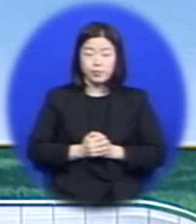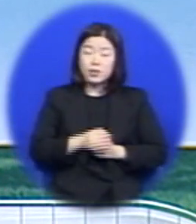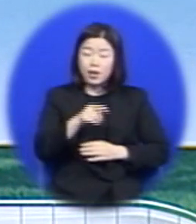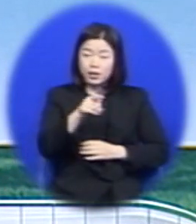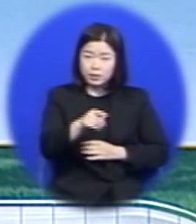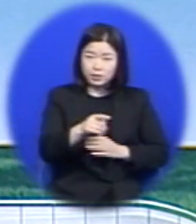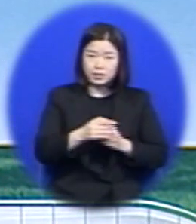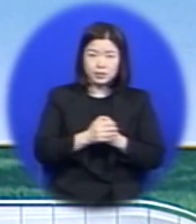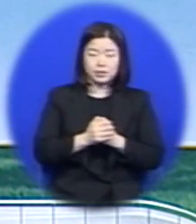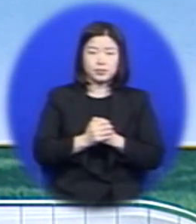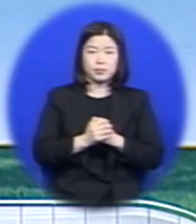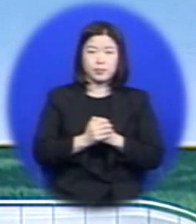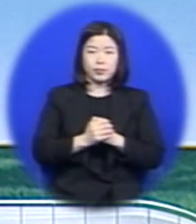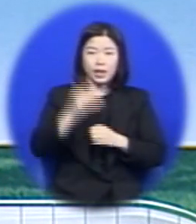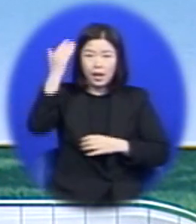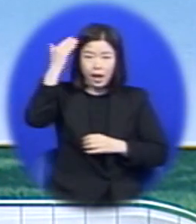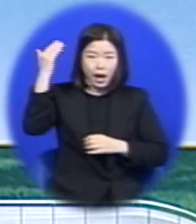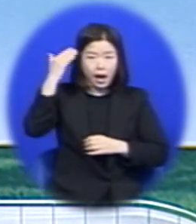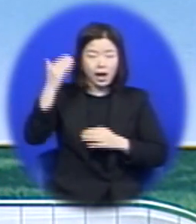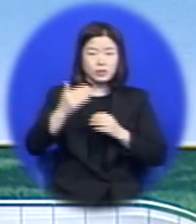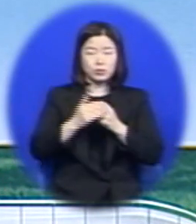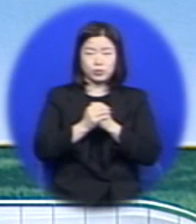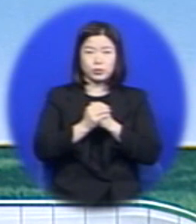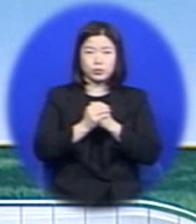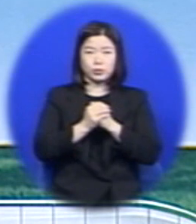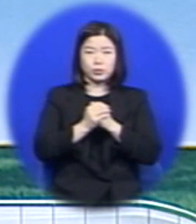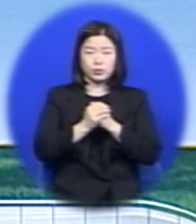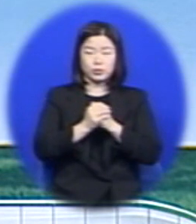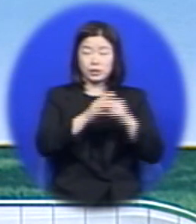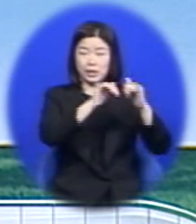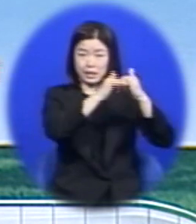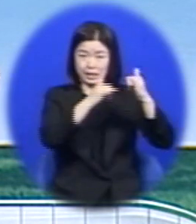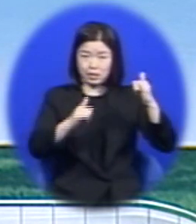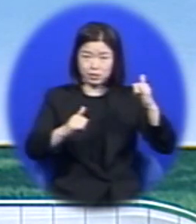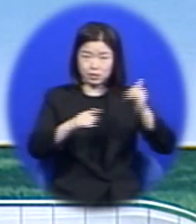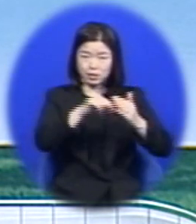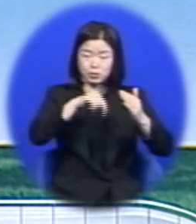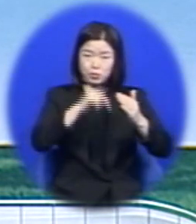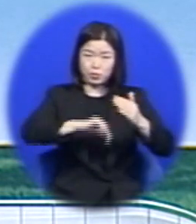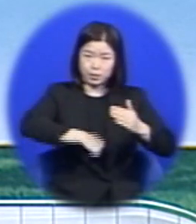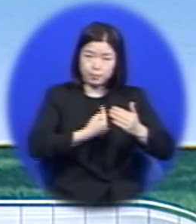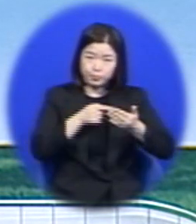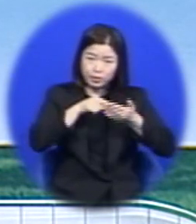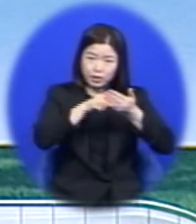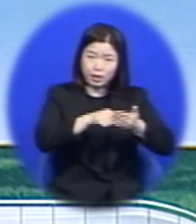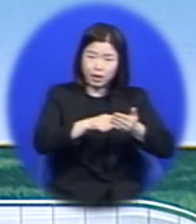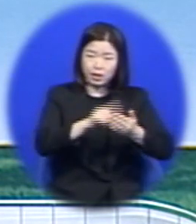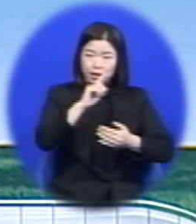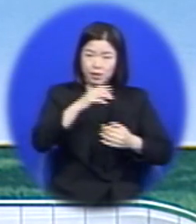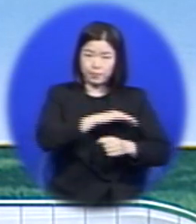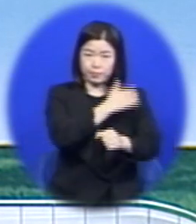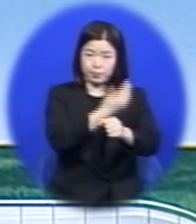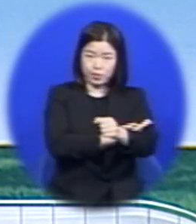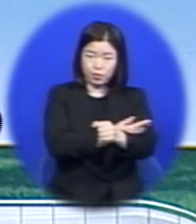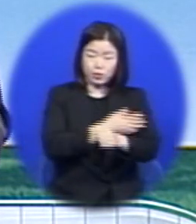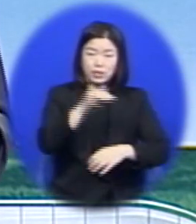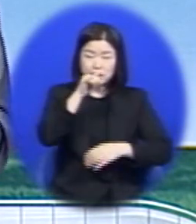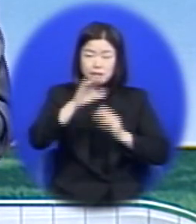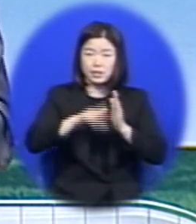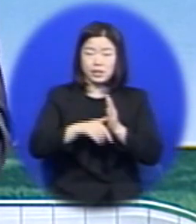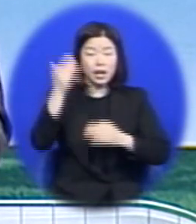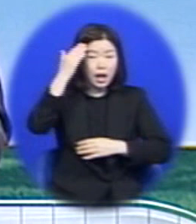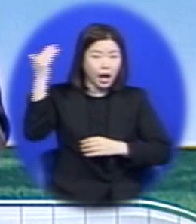그것은 한국 역사 속에 독재 정권이 들어섰을 때 한국